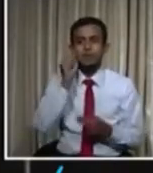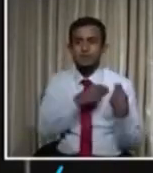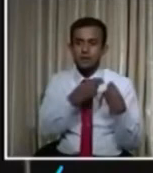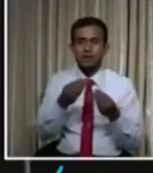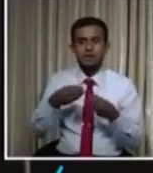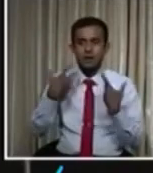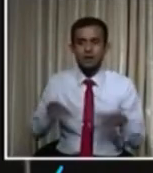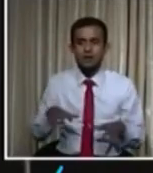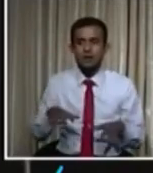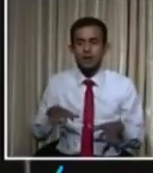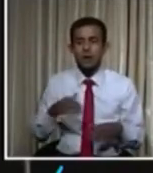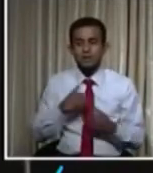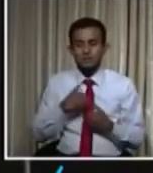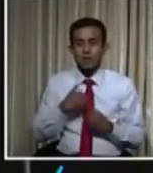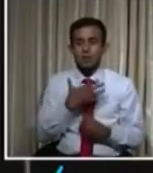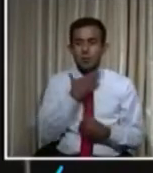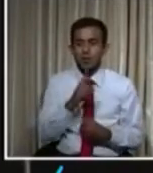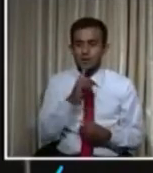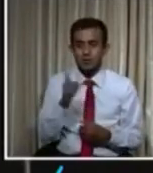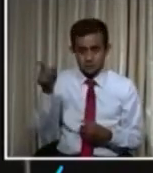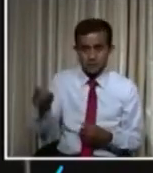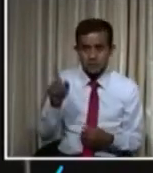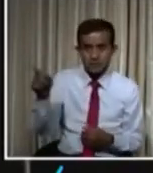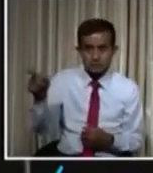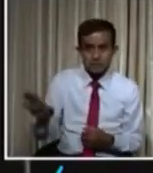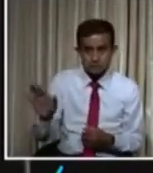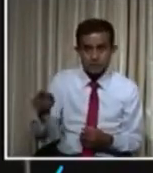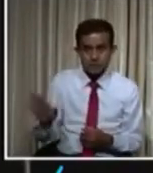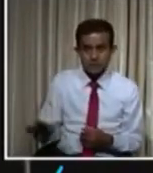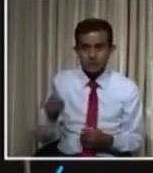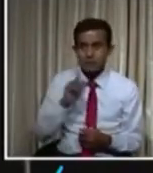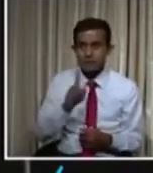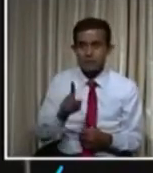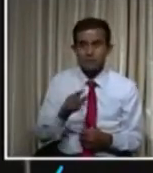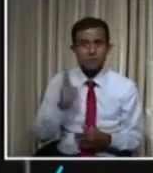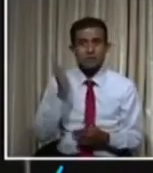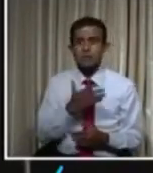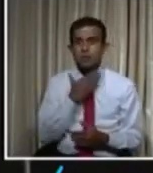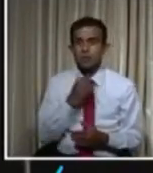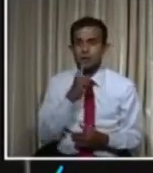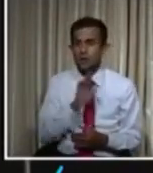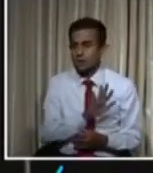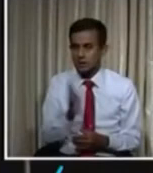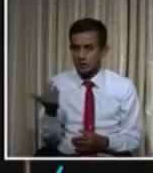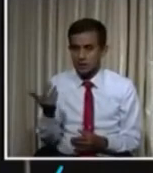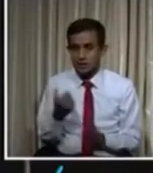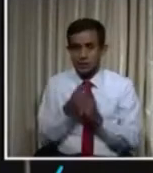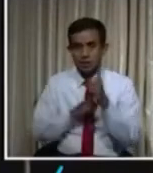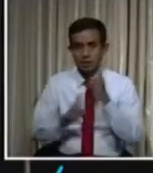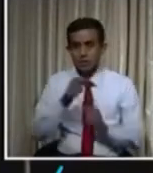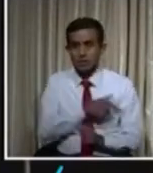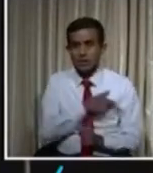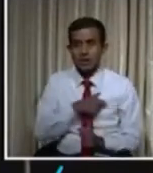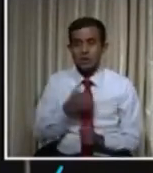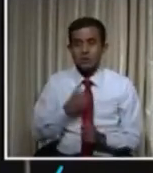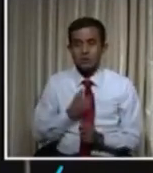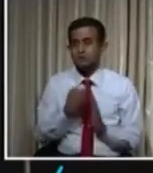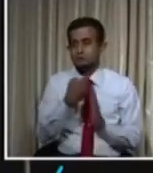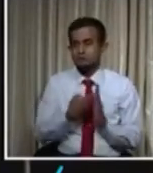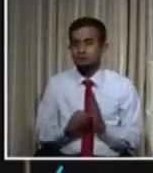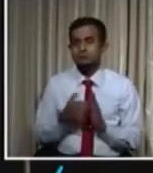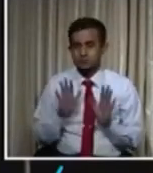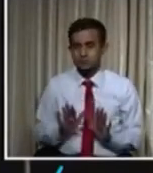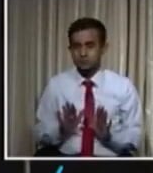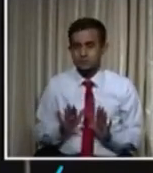ගත්තා මම බොරු කිව්වයි කියලා එතුමා කිව්වා අරවා තියනවා මේවා තියනවායි කියලා මම කිසි දෙයක් බොරු කියලා නැහැ ජනාධිපතිතුමනි අගරු කතානායකතුමනි මම ප්‍රතිපත්තිය වෙනුවෙන්